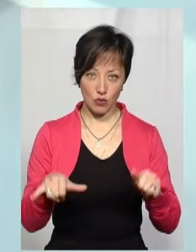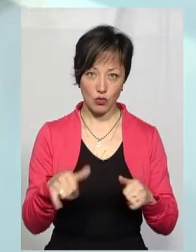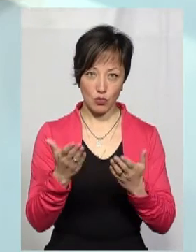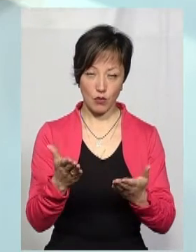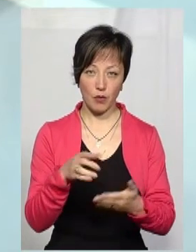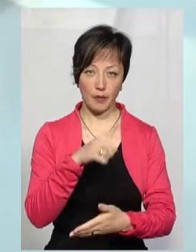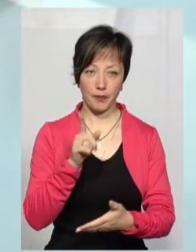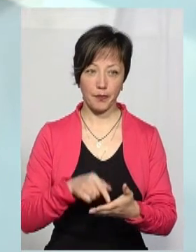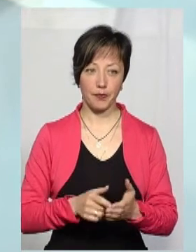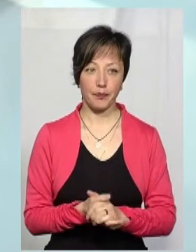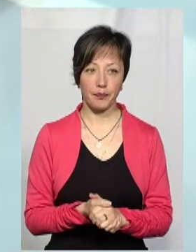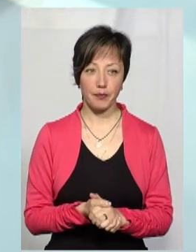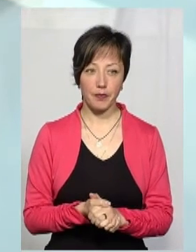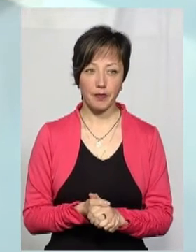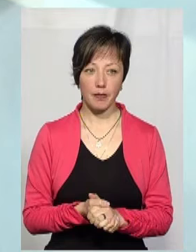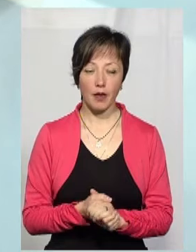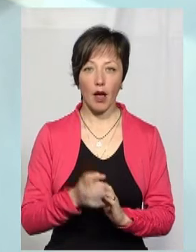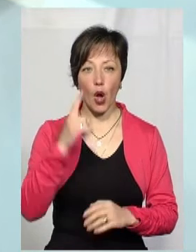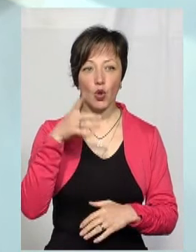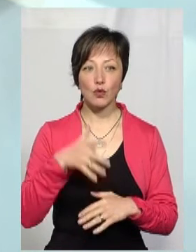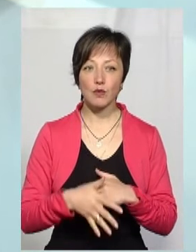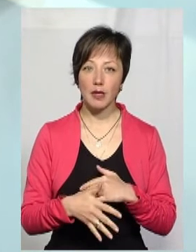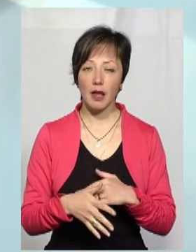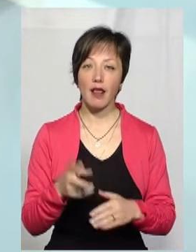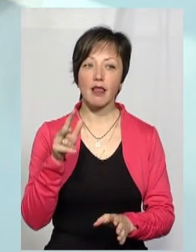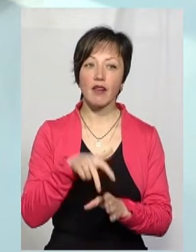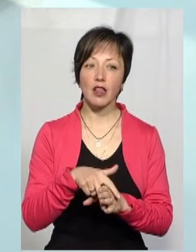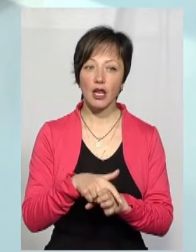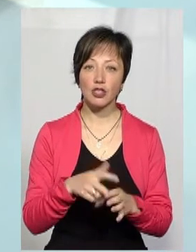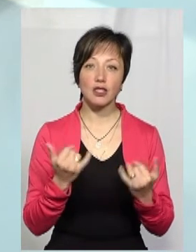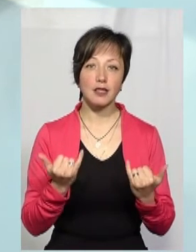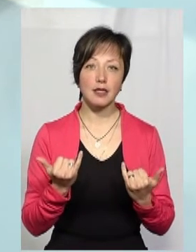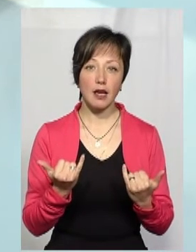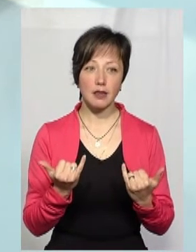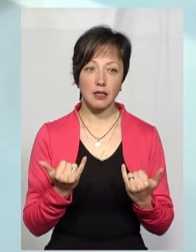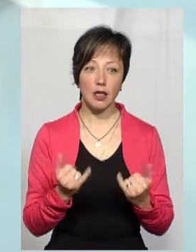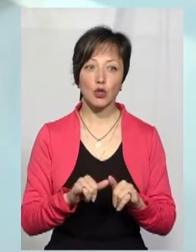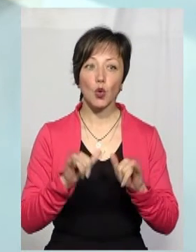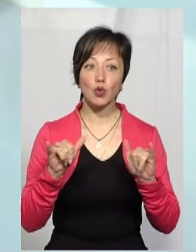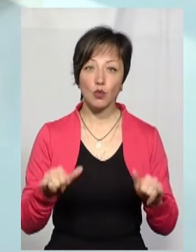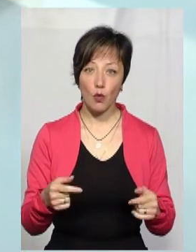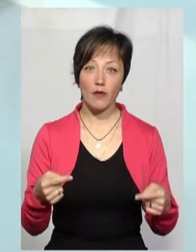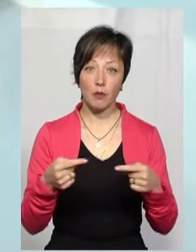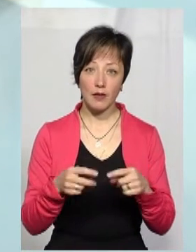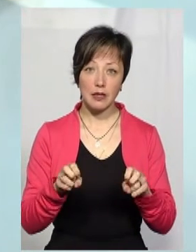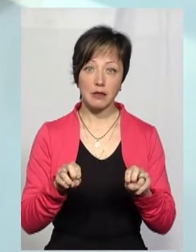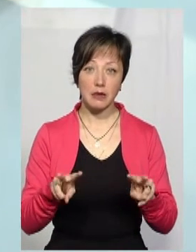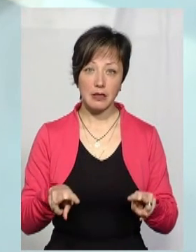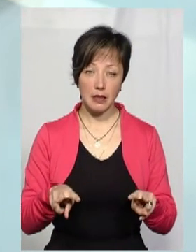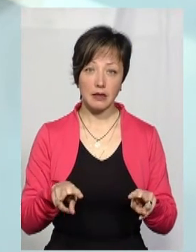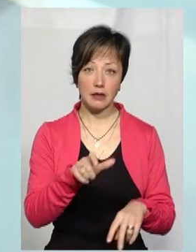Ну, розумієте, навантаження зараз ну як зросло, відповідно,